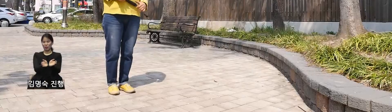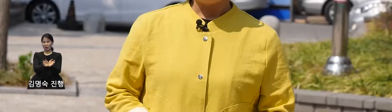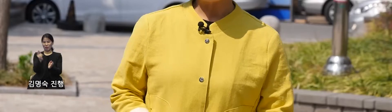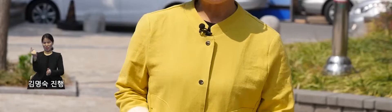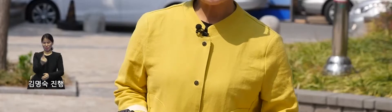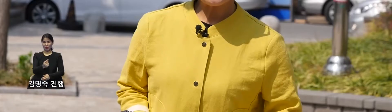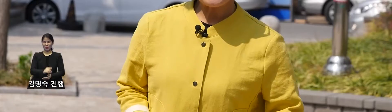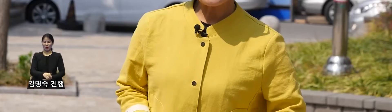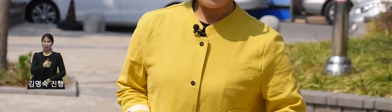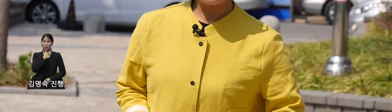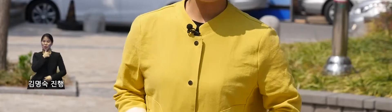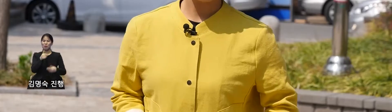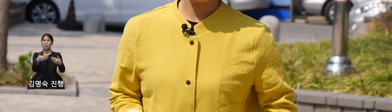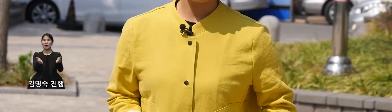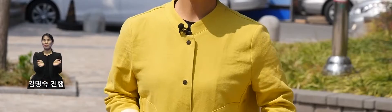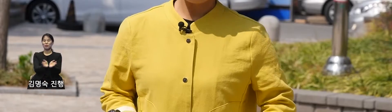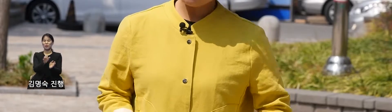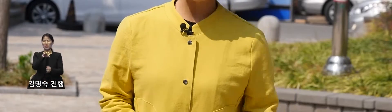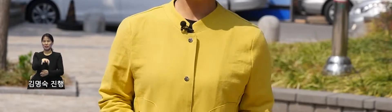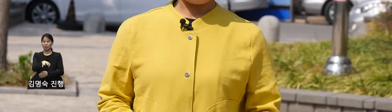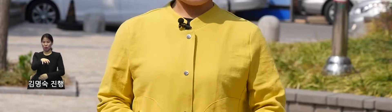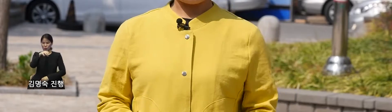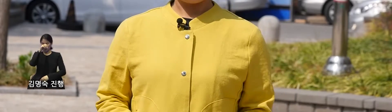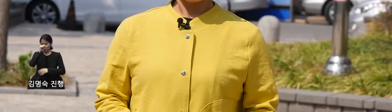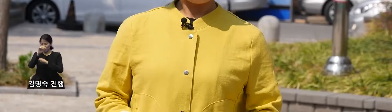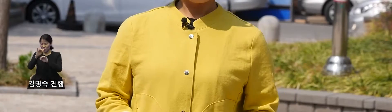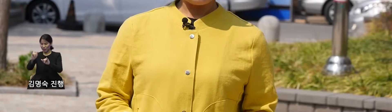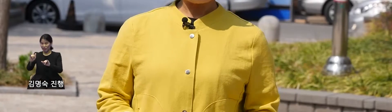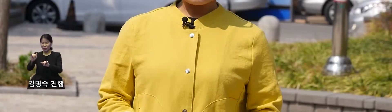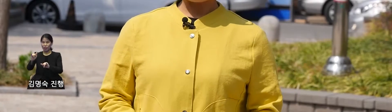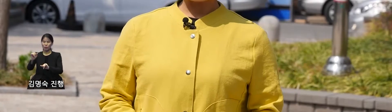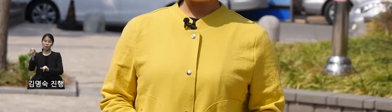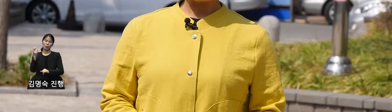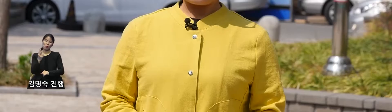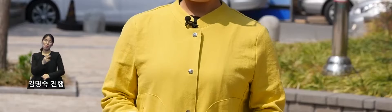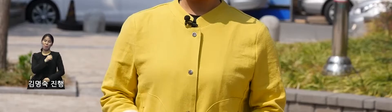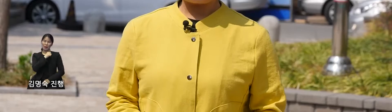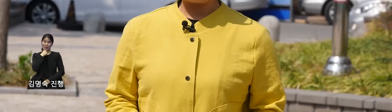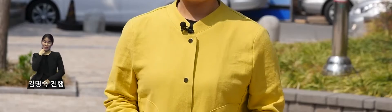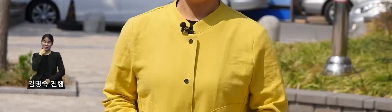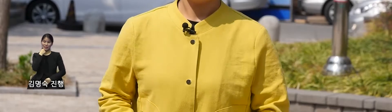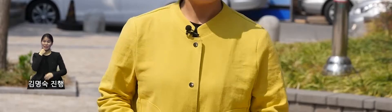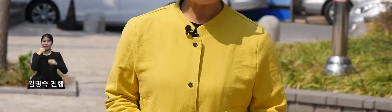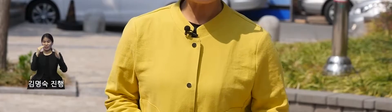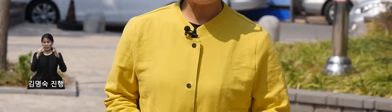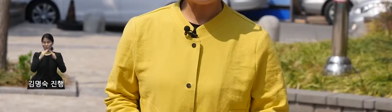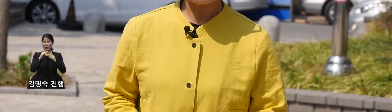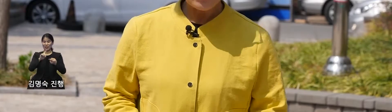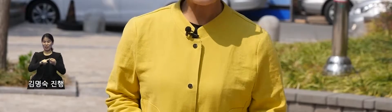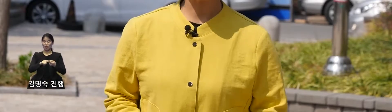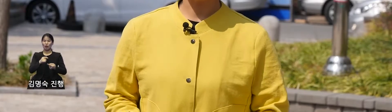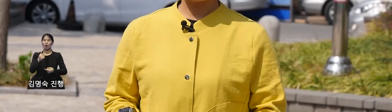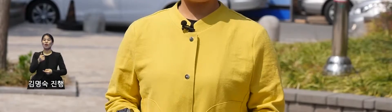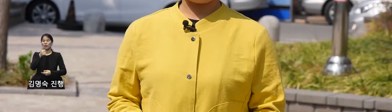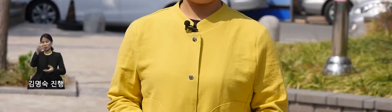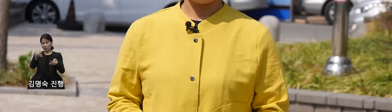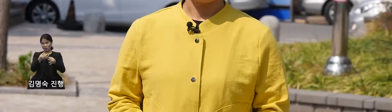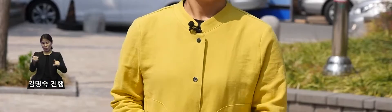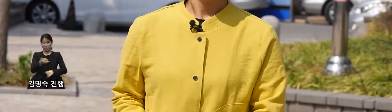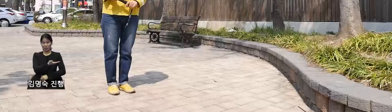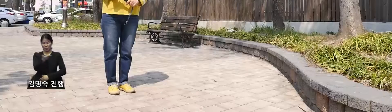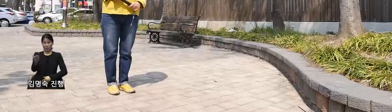있습니다. 월평동에서 또 어떤 좋은 분과 또 어떤 맛있는 맛집을 여러분들에게 소개해